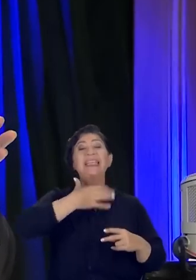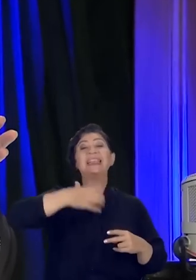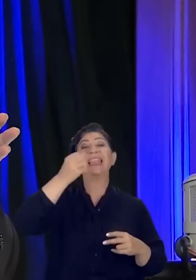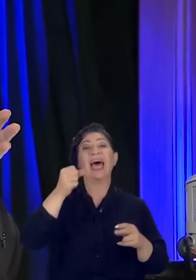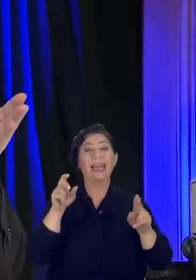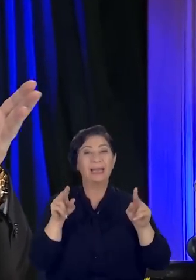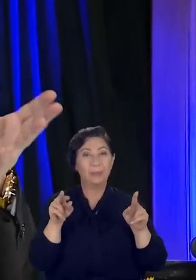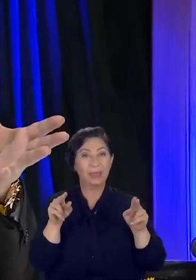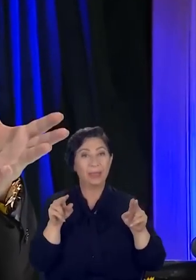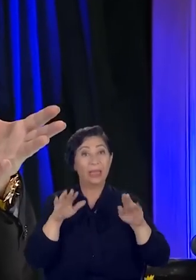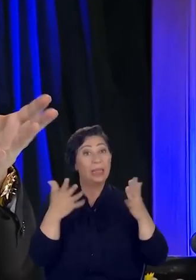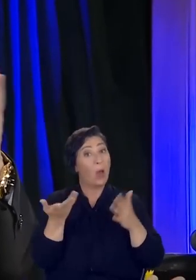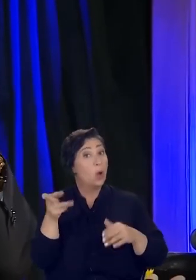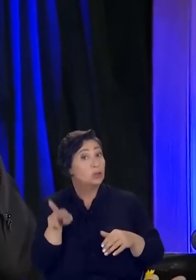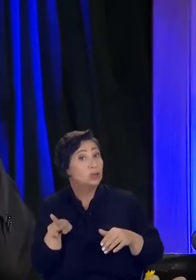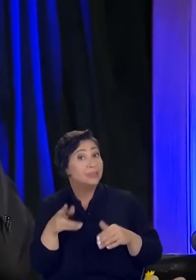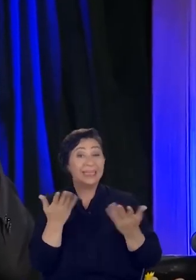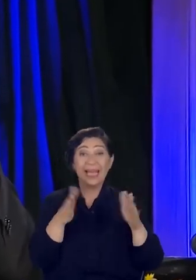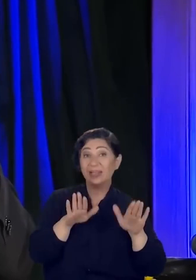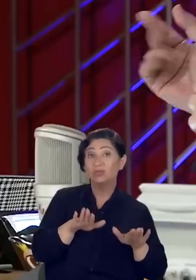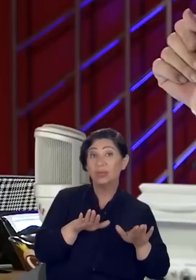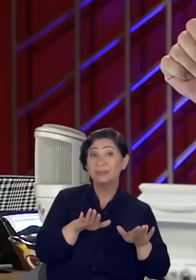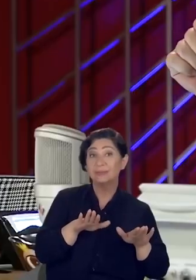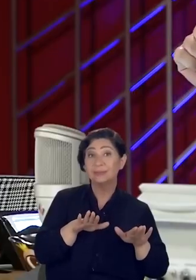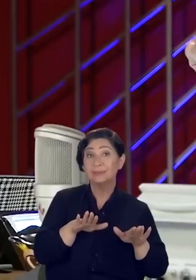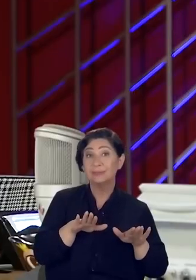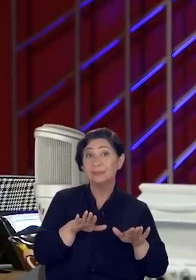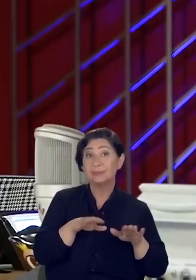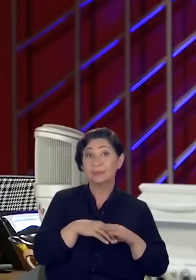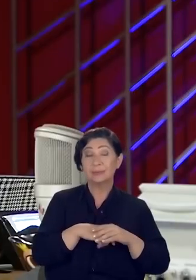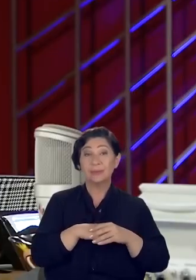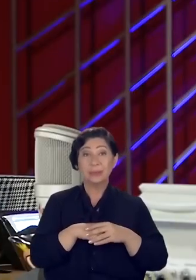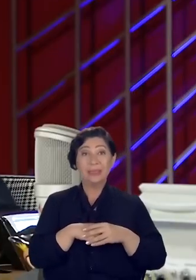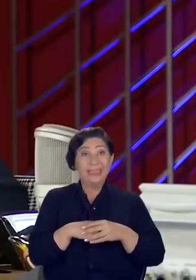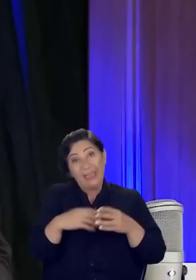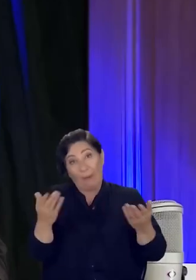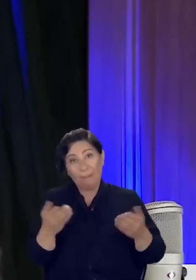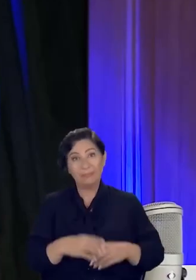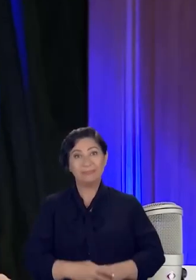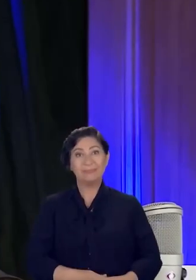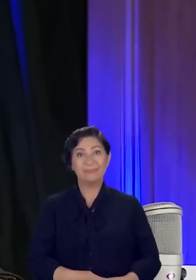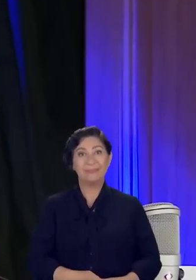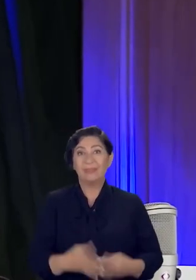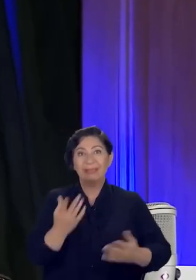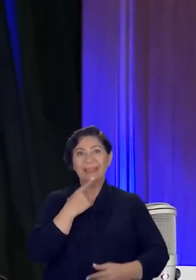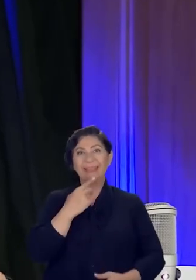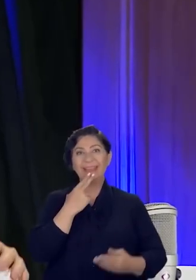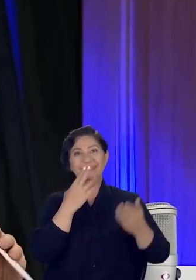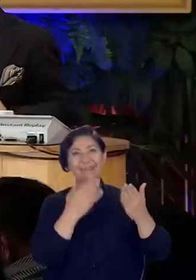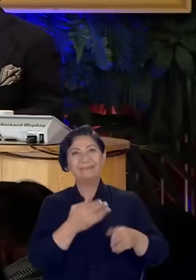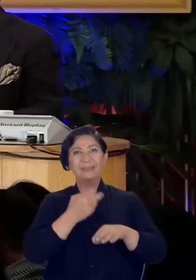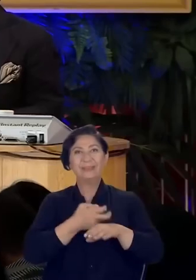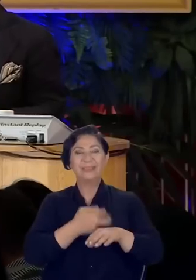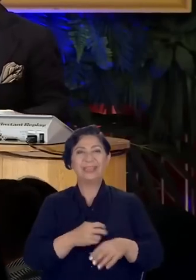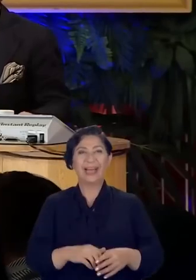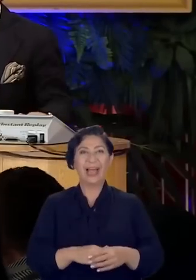intihardır. Ya öleceğiz ya kalacağız. Tamam. İbit. Ne tatlı kız ya,